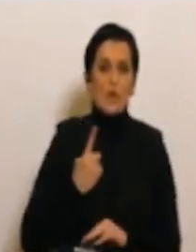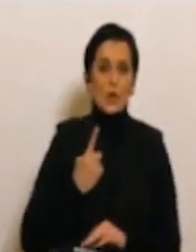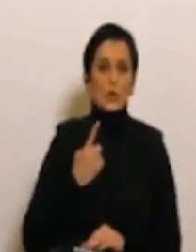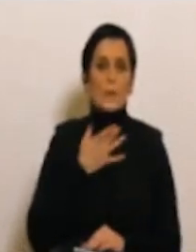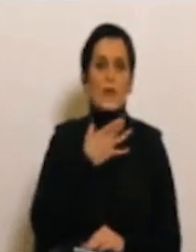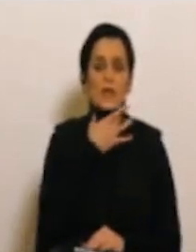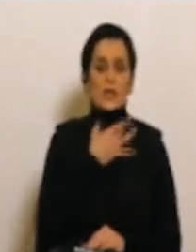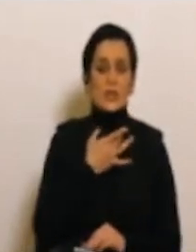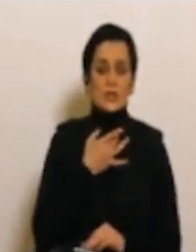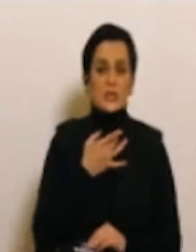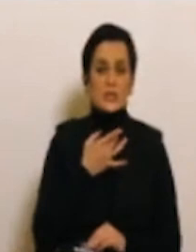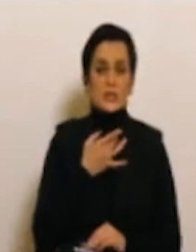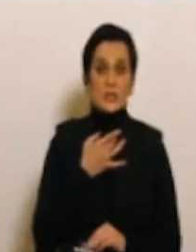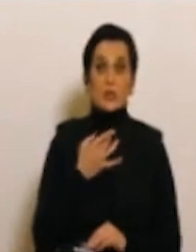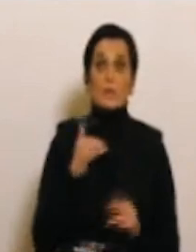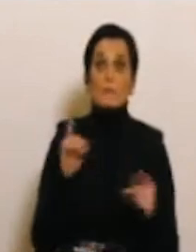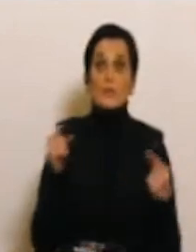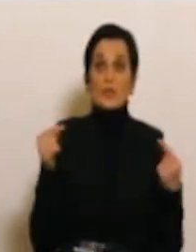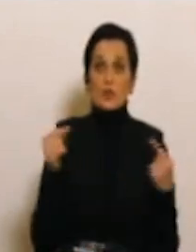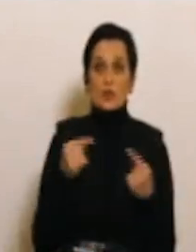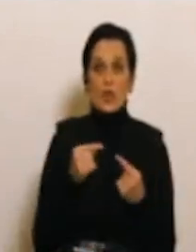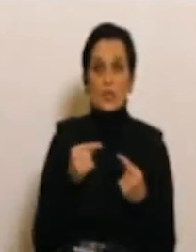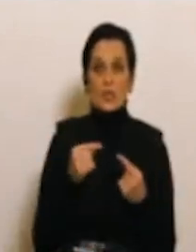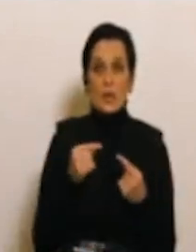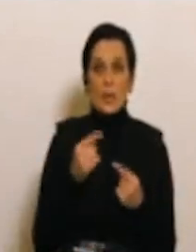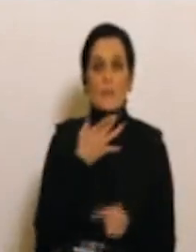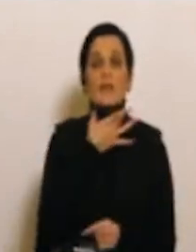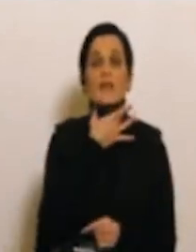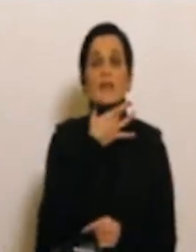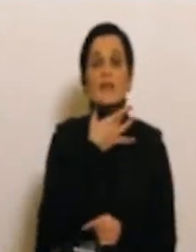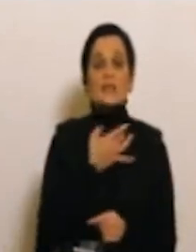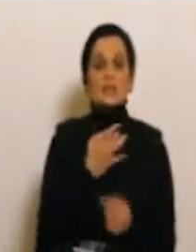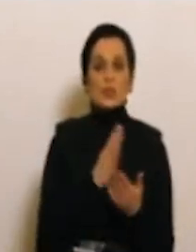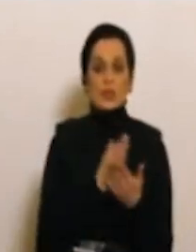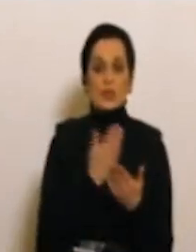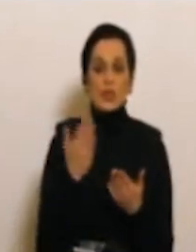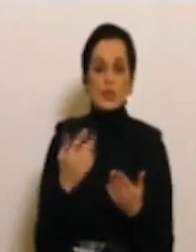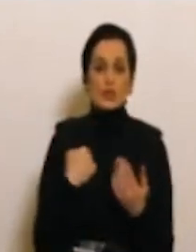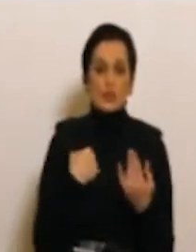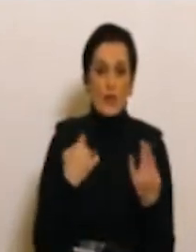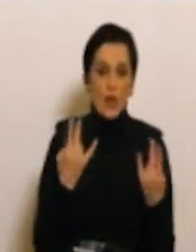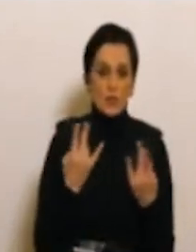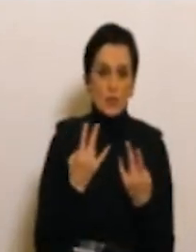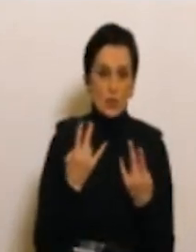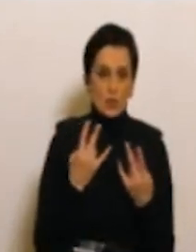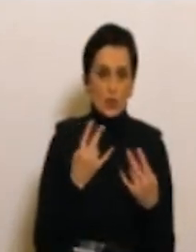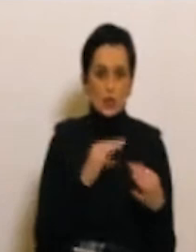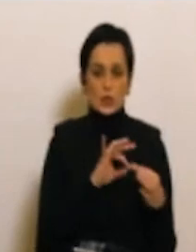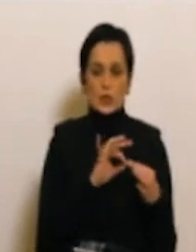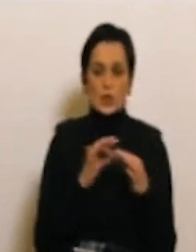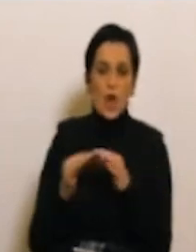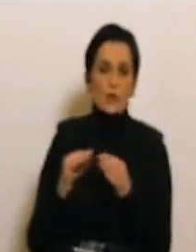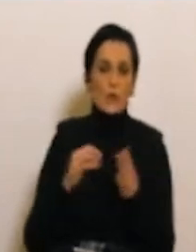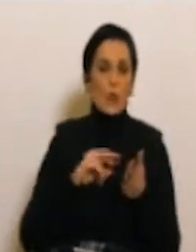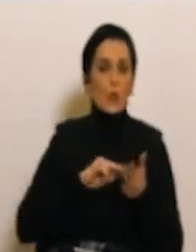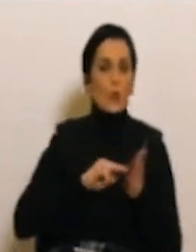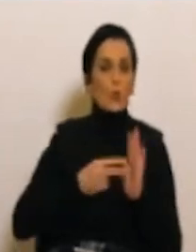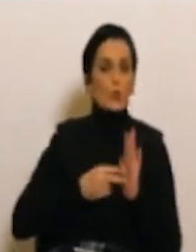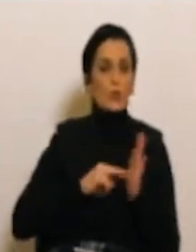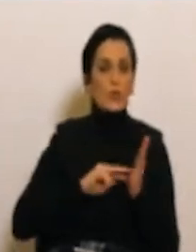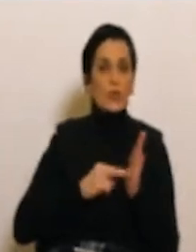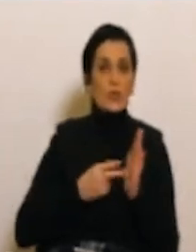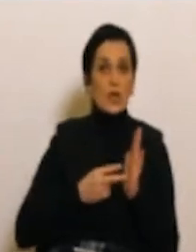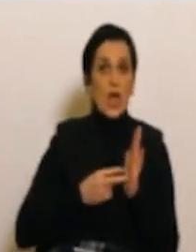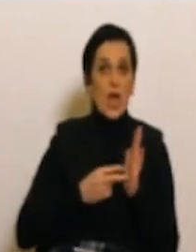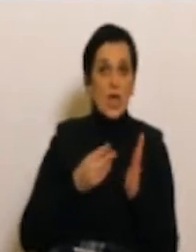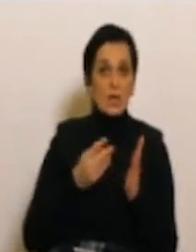თვალსაზრისით. შესაბამისად, კრიზისის ნაწილში ჩვენ გვჭირდება გარკვეული გეგმის დანახვება